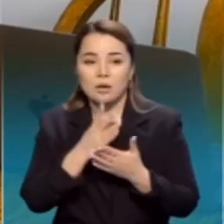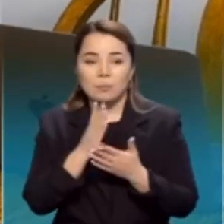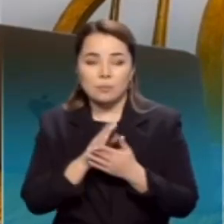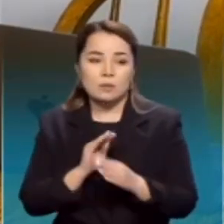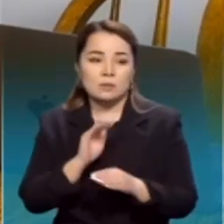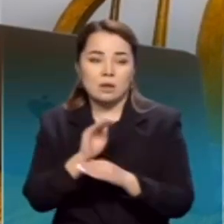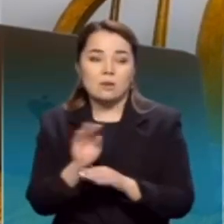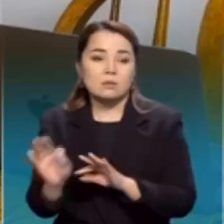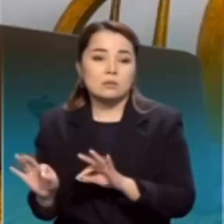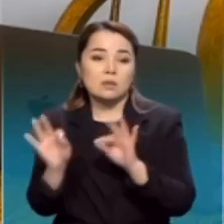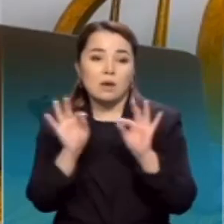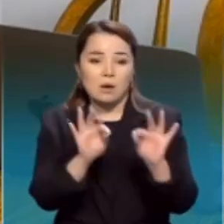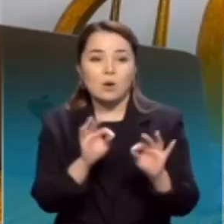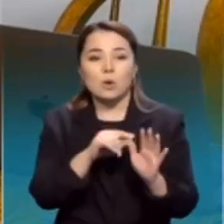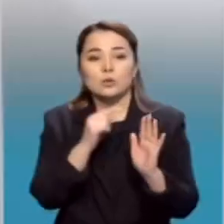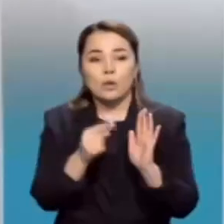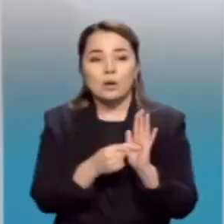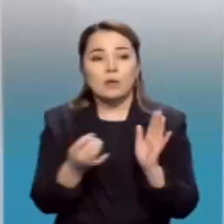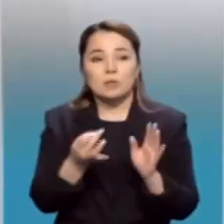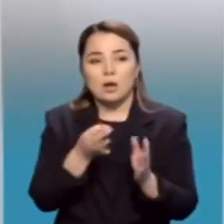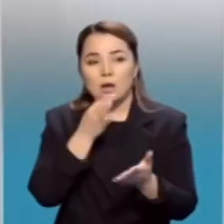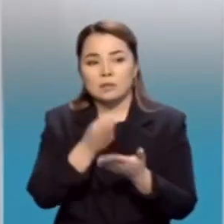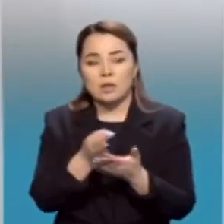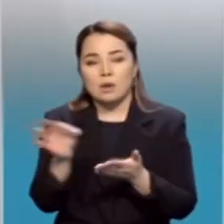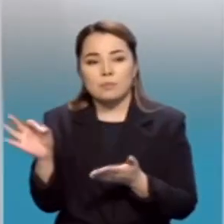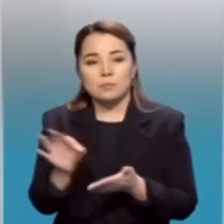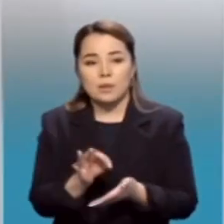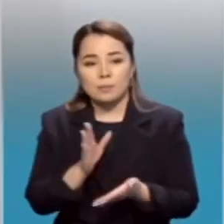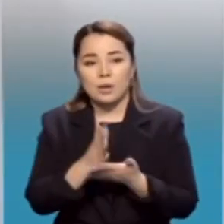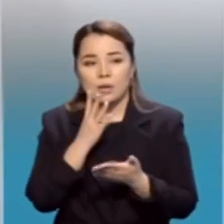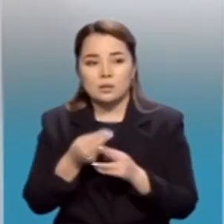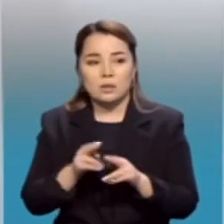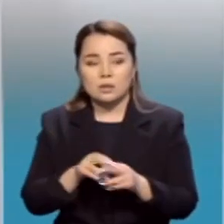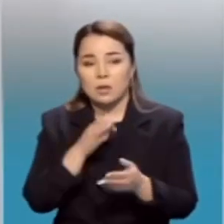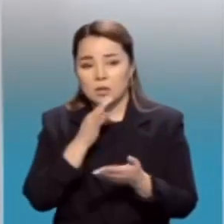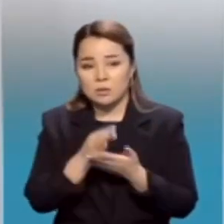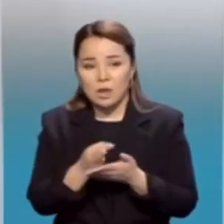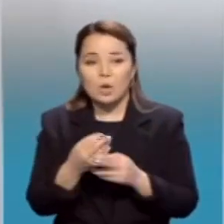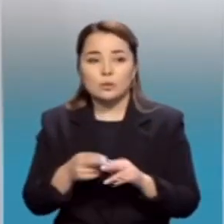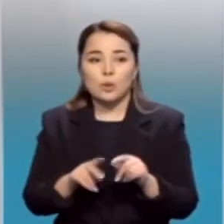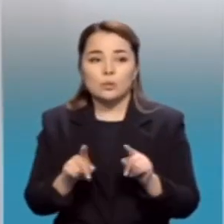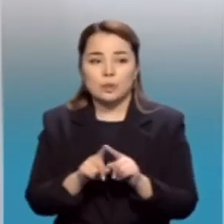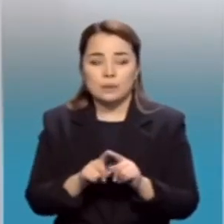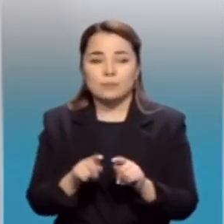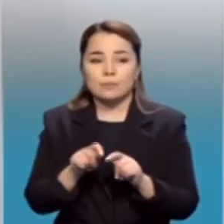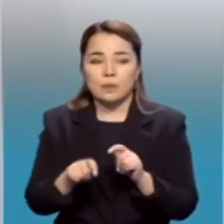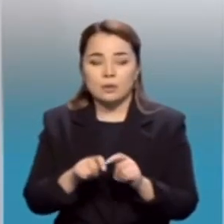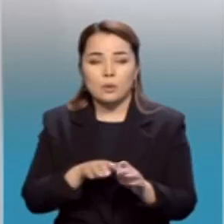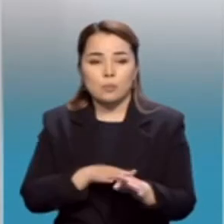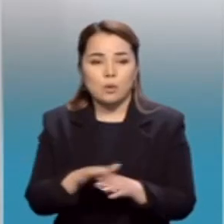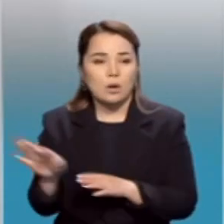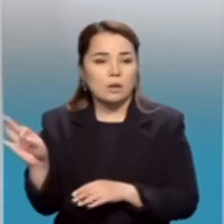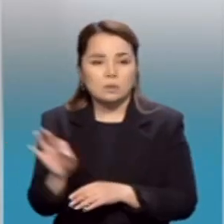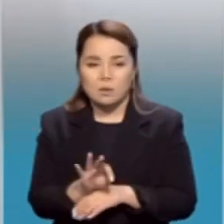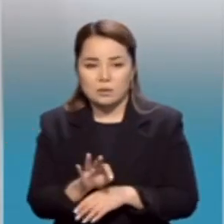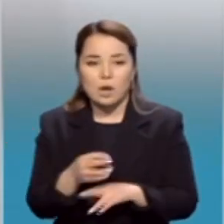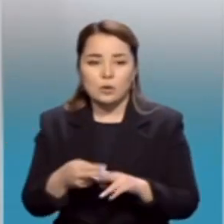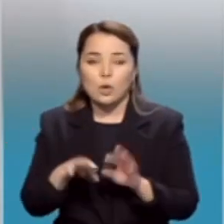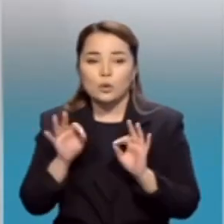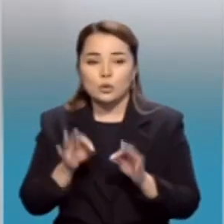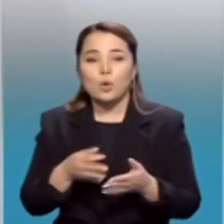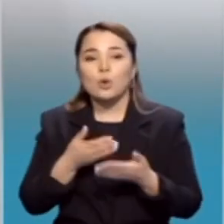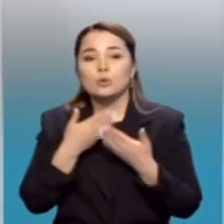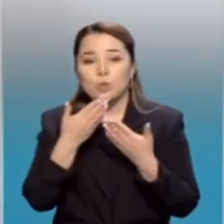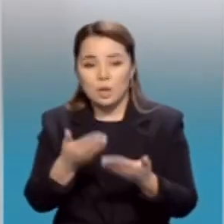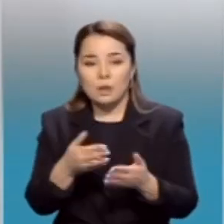болатындай. Қандай сұрақ қойсаңыз да, жауабы әп-сәтте дайын. Берген тапсырмаңызды екі етпей орындайды. Тек дұрыс сұрау